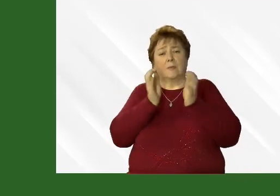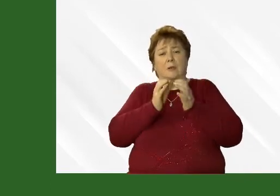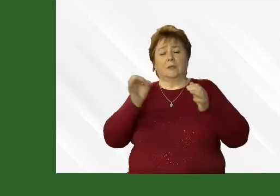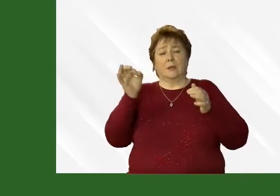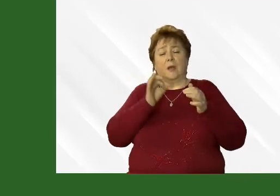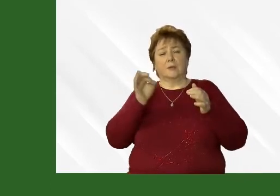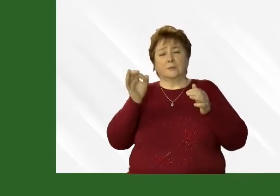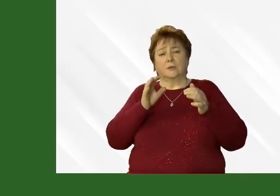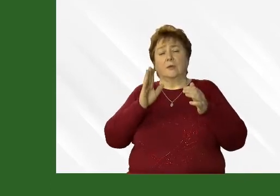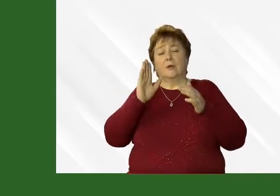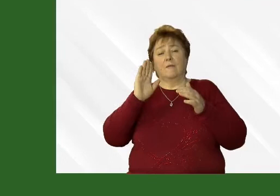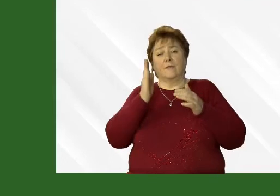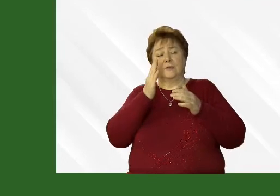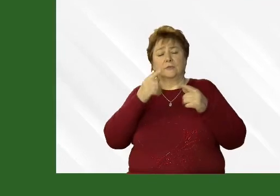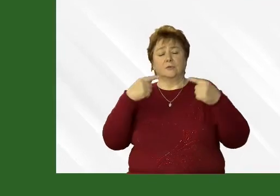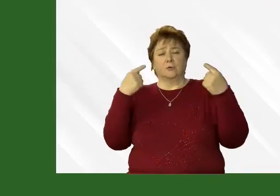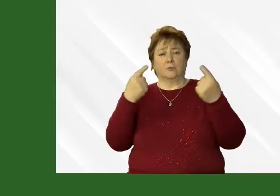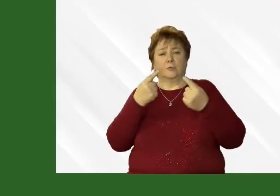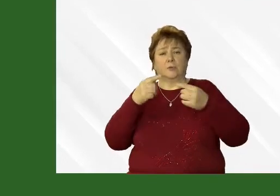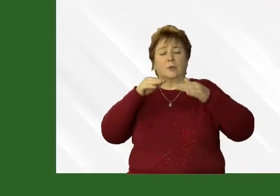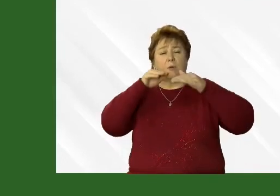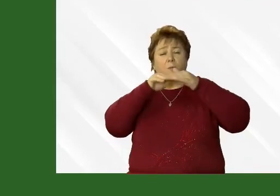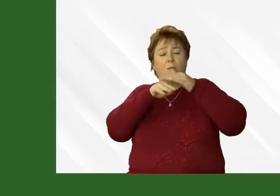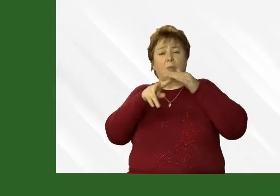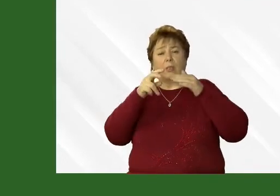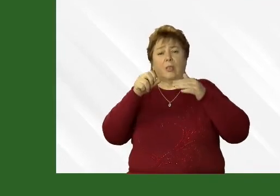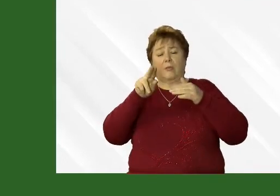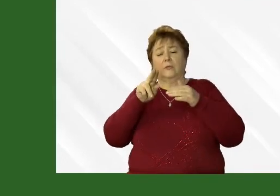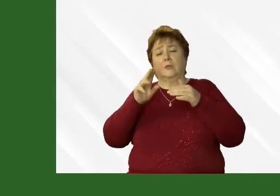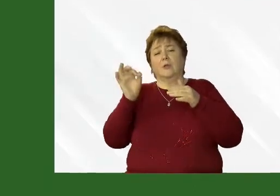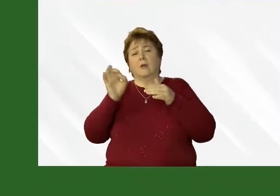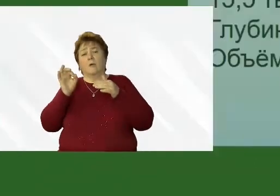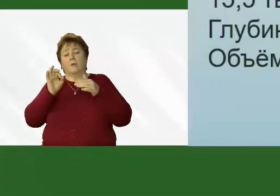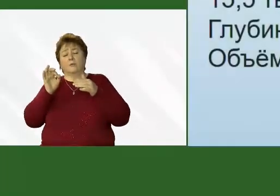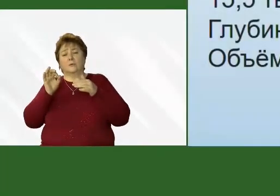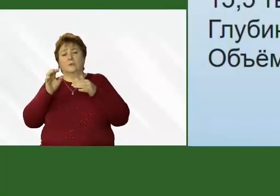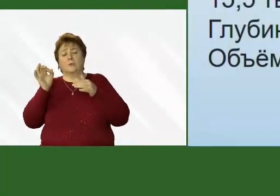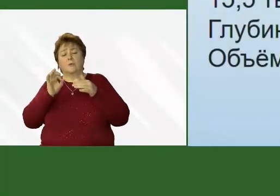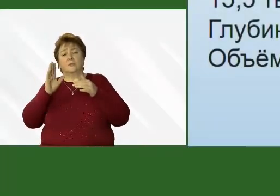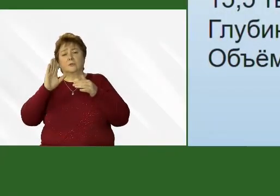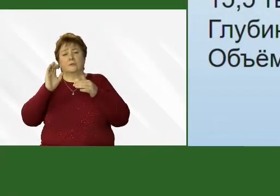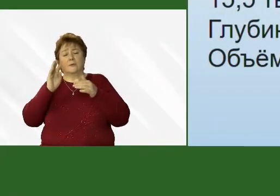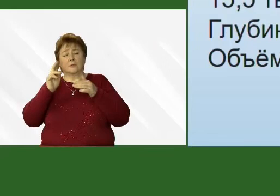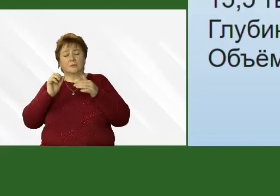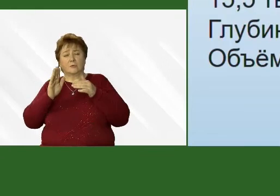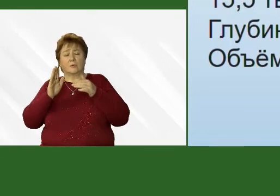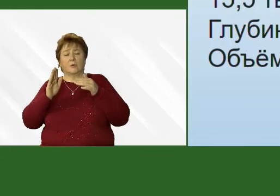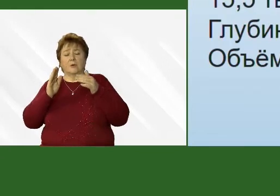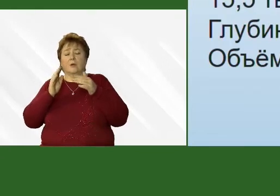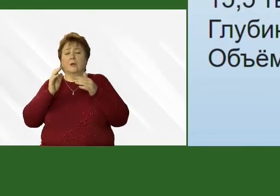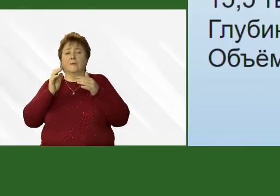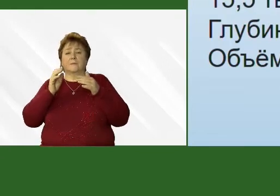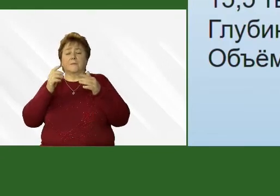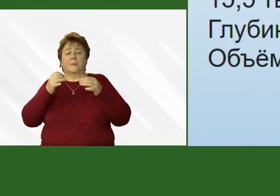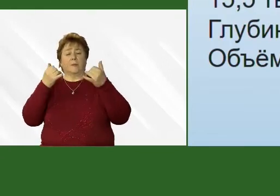озер. Восток – крупнейшее подледное озеро в Антарктиде. Озеро Восток уникально прежде всего